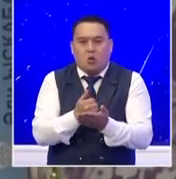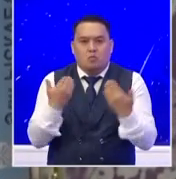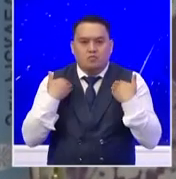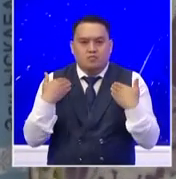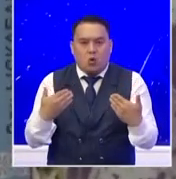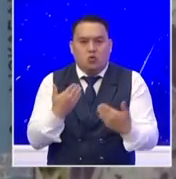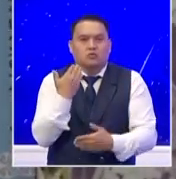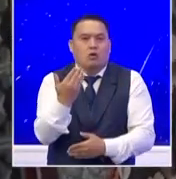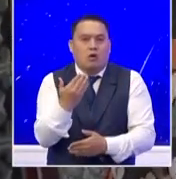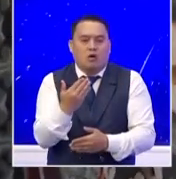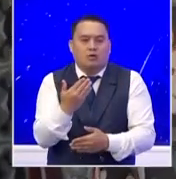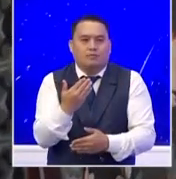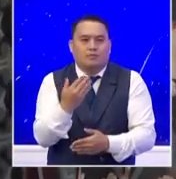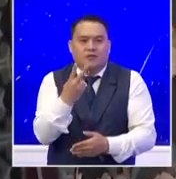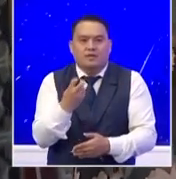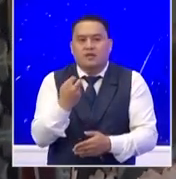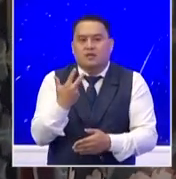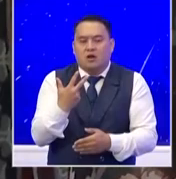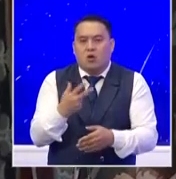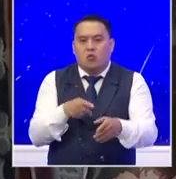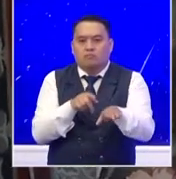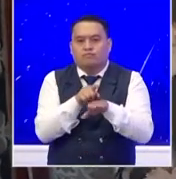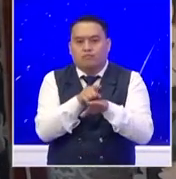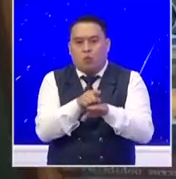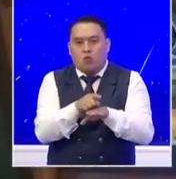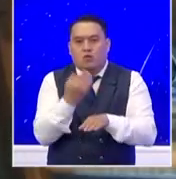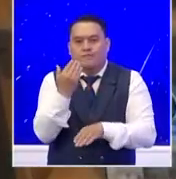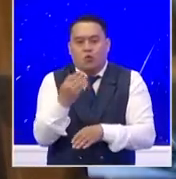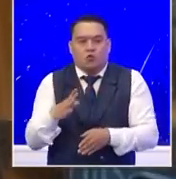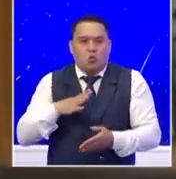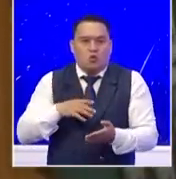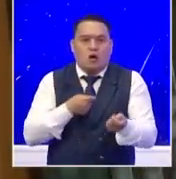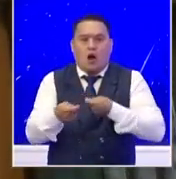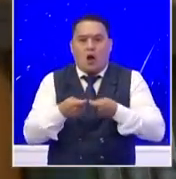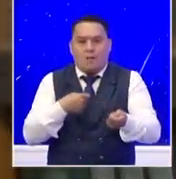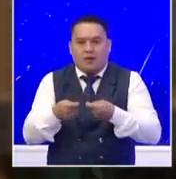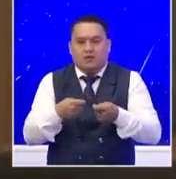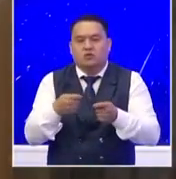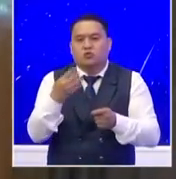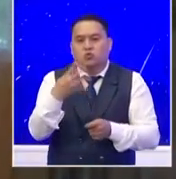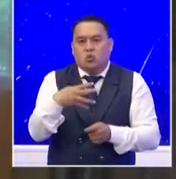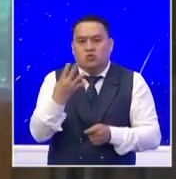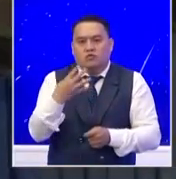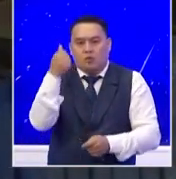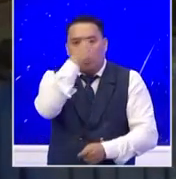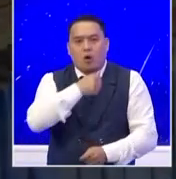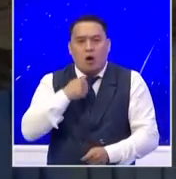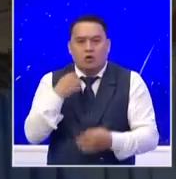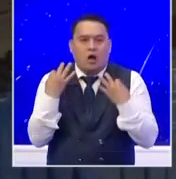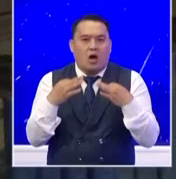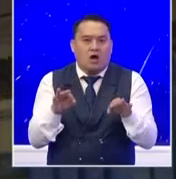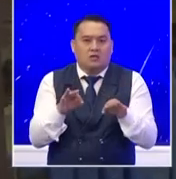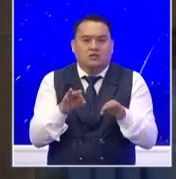мощности – гаубицы калибра 203. Данным орудием, как признался с гордостью фронтовик, он командовал именно в 1944 году при